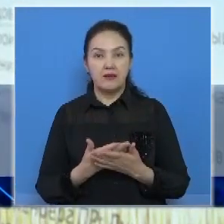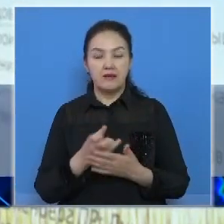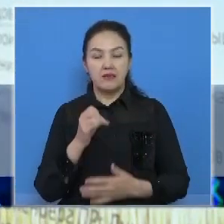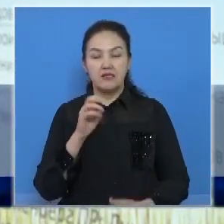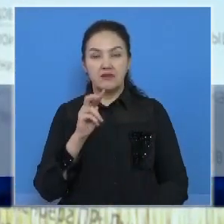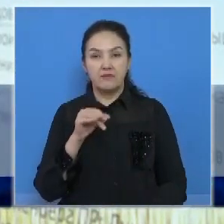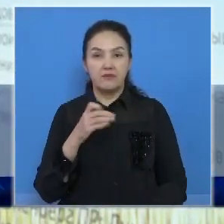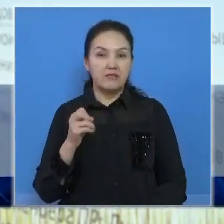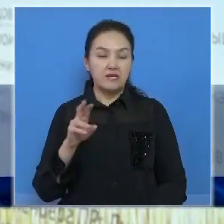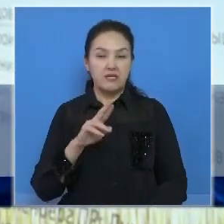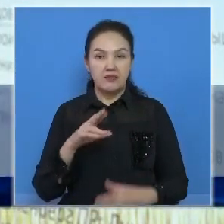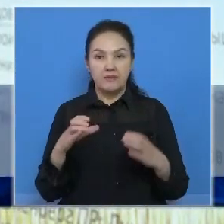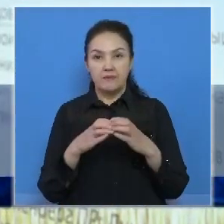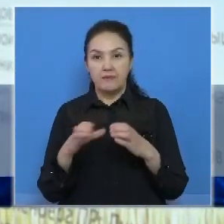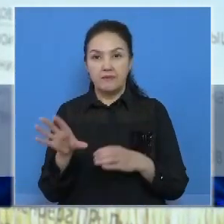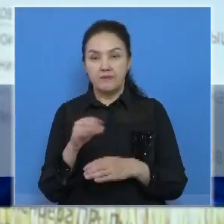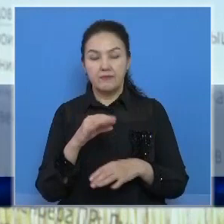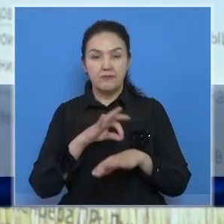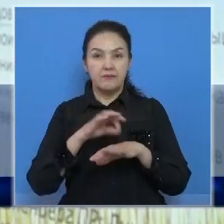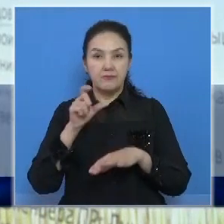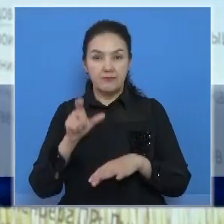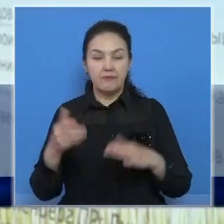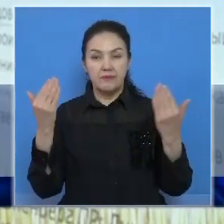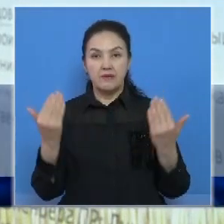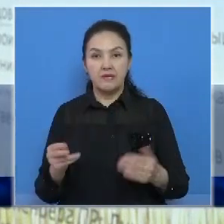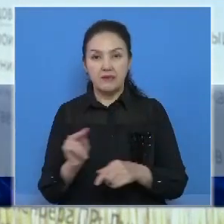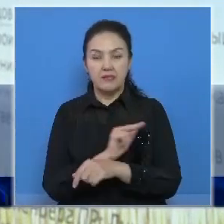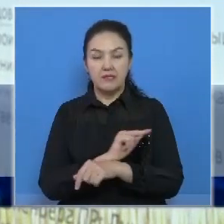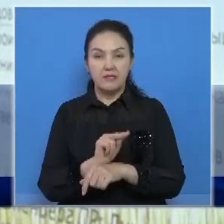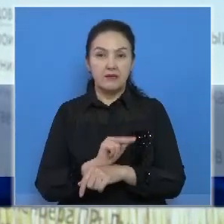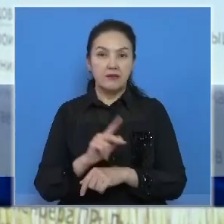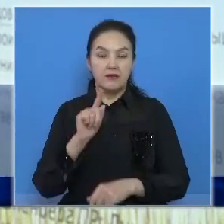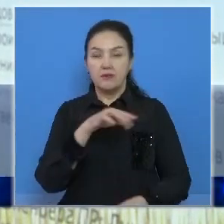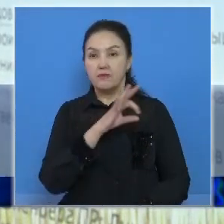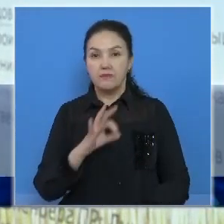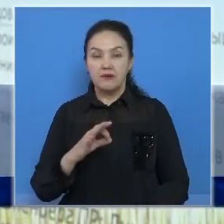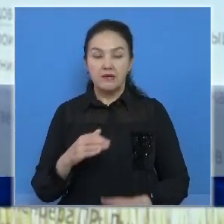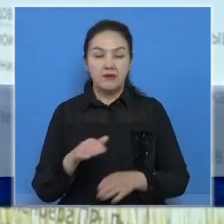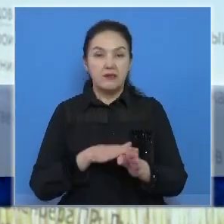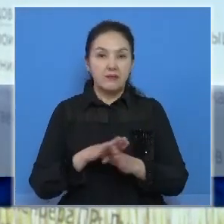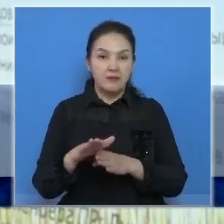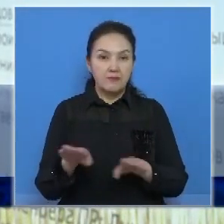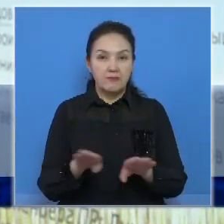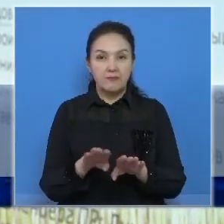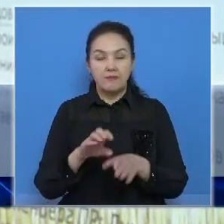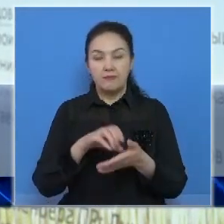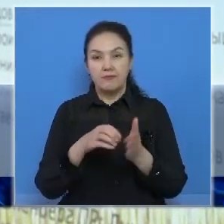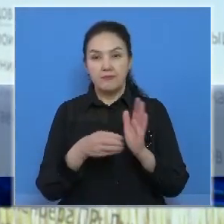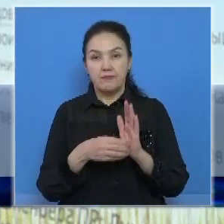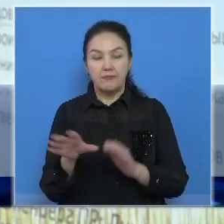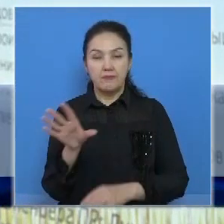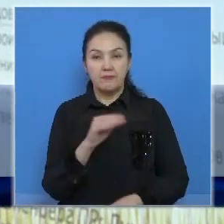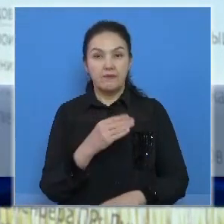СК-фармацию. И все больные, которые сейчас на лечении, они 100% охвачены этими препаратами